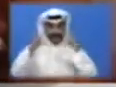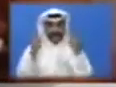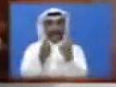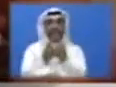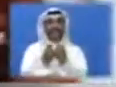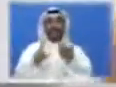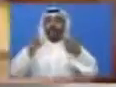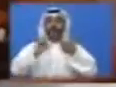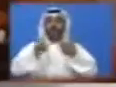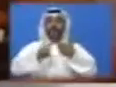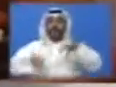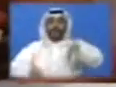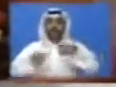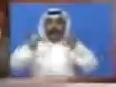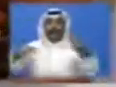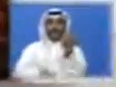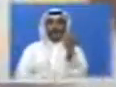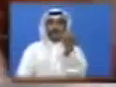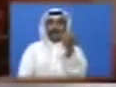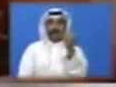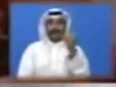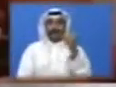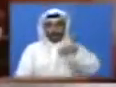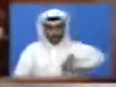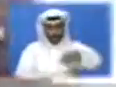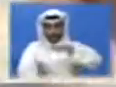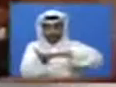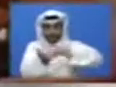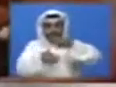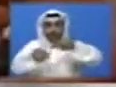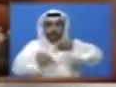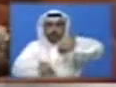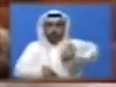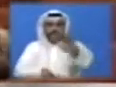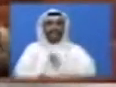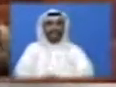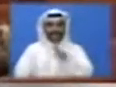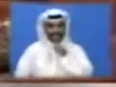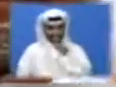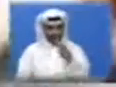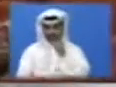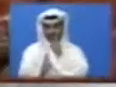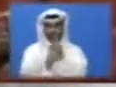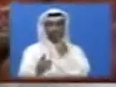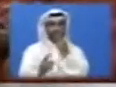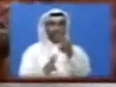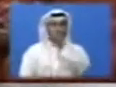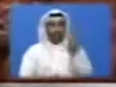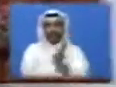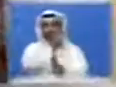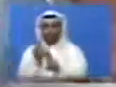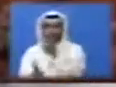للجنة وكلاء بدول مجلس التعاون الخارجي والمنعقدين في البلاد. وقد تم خلال اللقاء